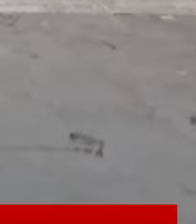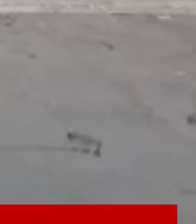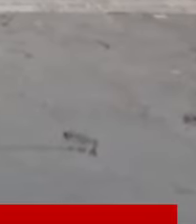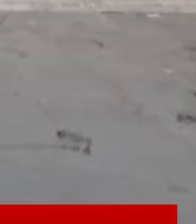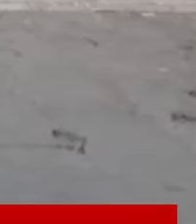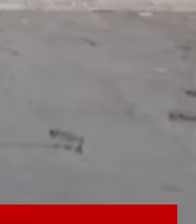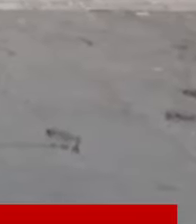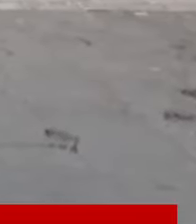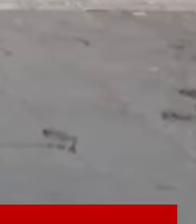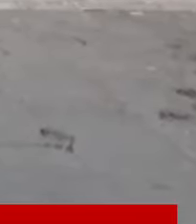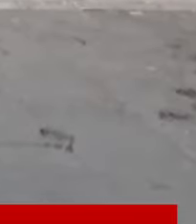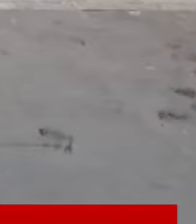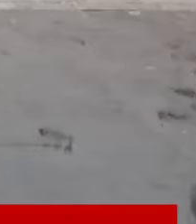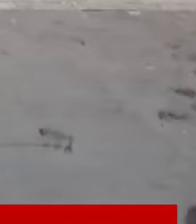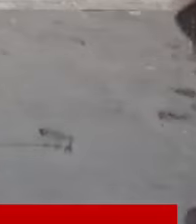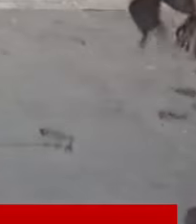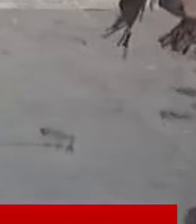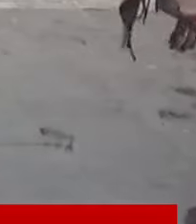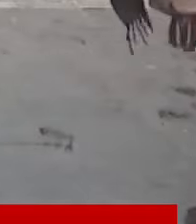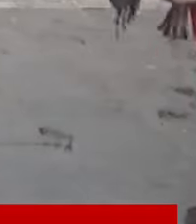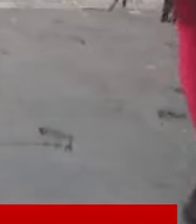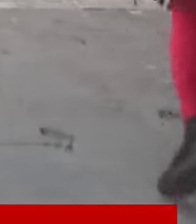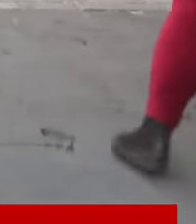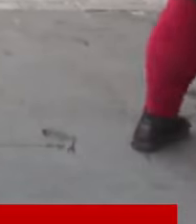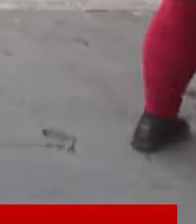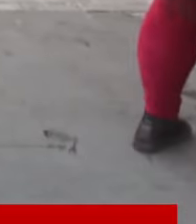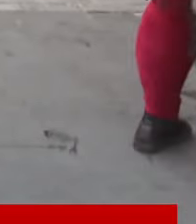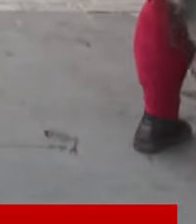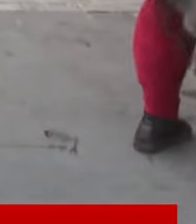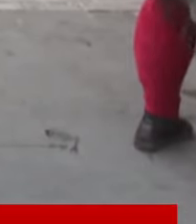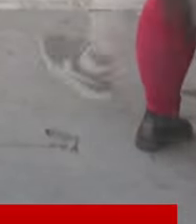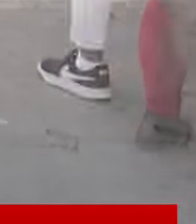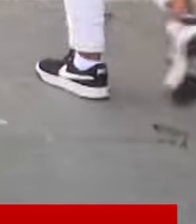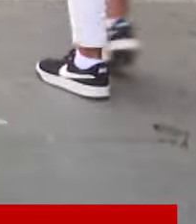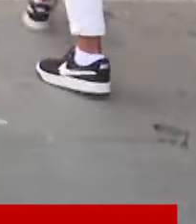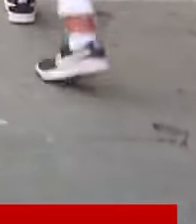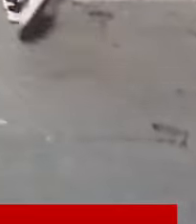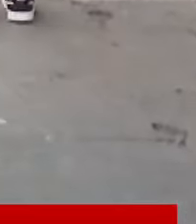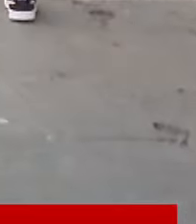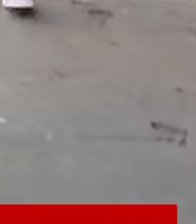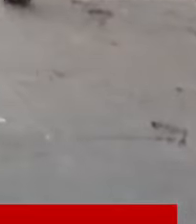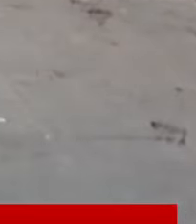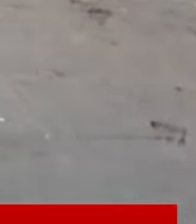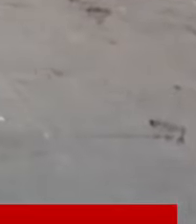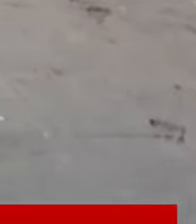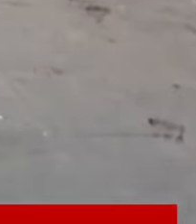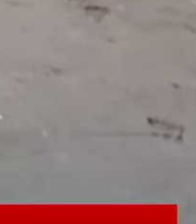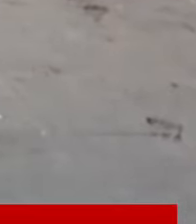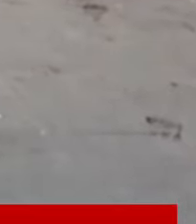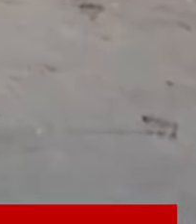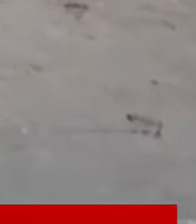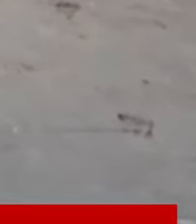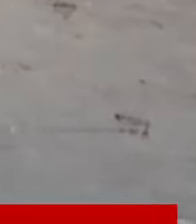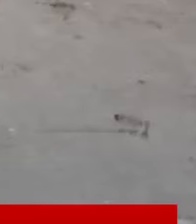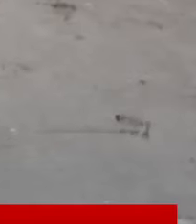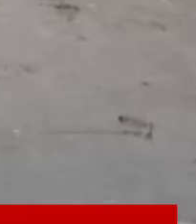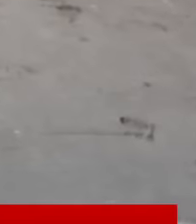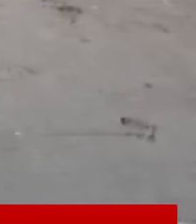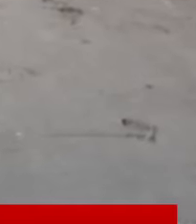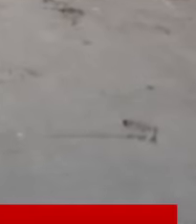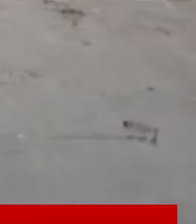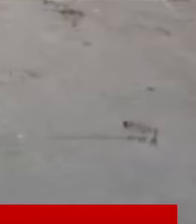L almıyorsun ki kiraya verecek ne y Ya ben 100 milyar maaş mı alıyorum hiçbir şey yok hiçbir şey yapamıyorsun ki ülkende ne